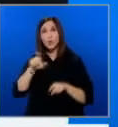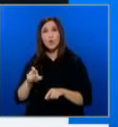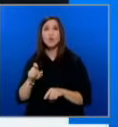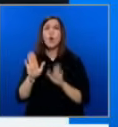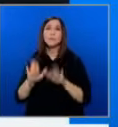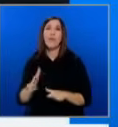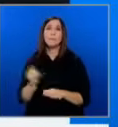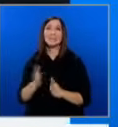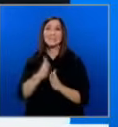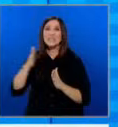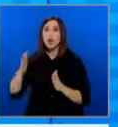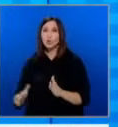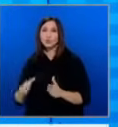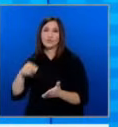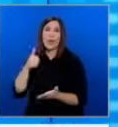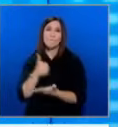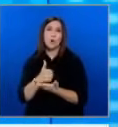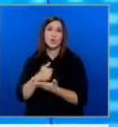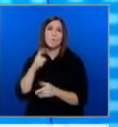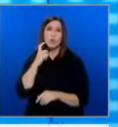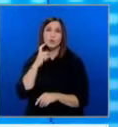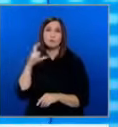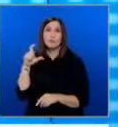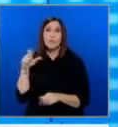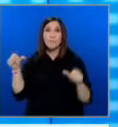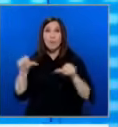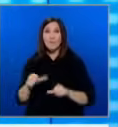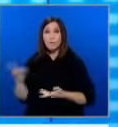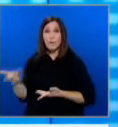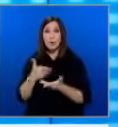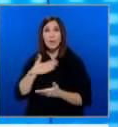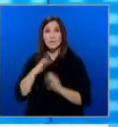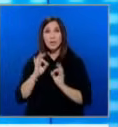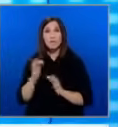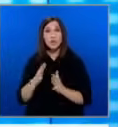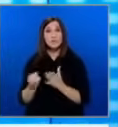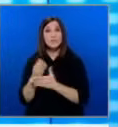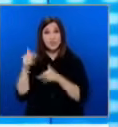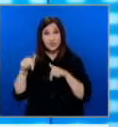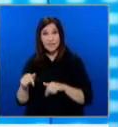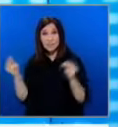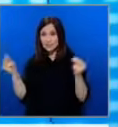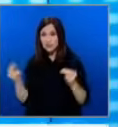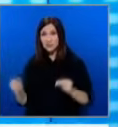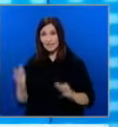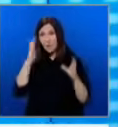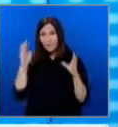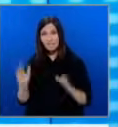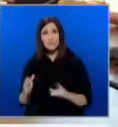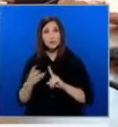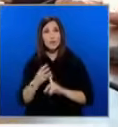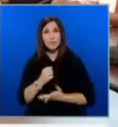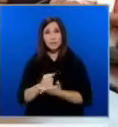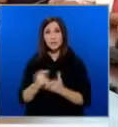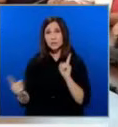на поста Борислав Сарафов. Провал на преговорите на Има такъв народ с Възраждане днес за съставяне на правителство с третия